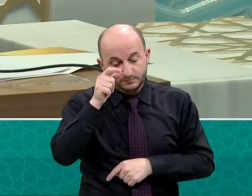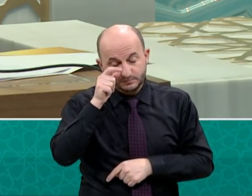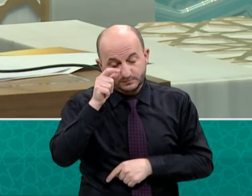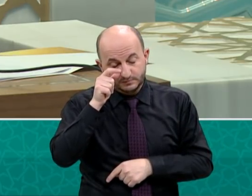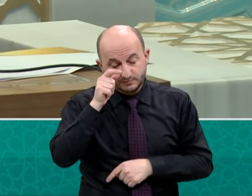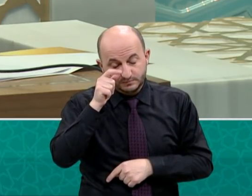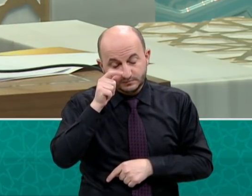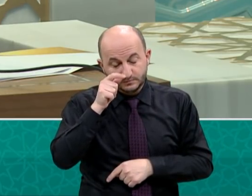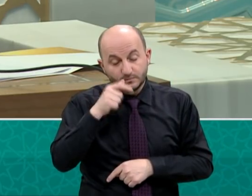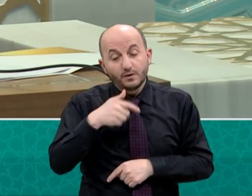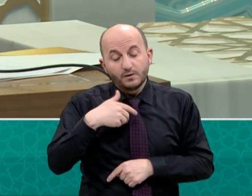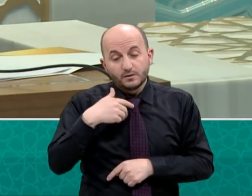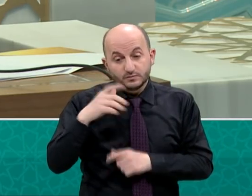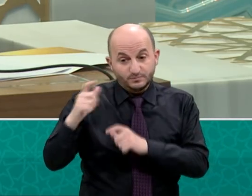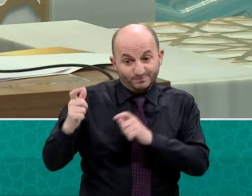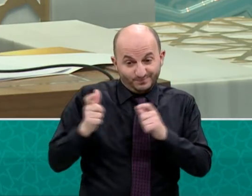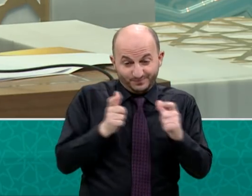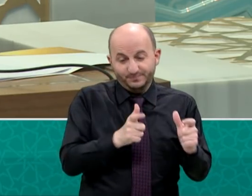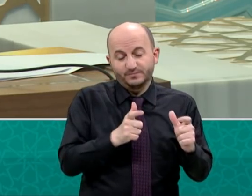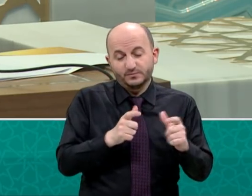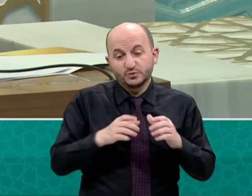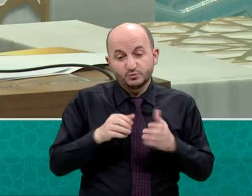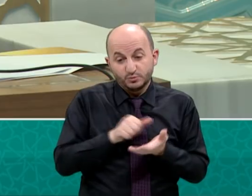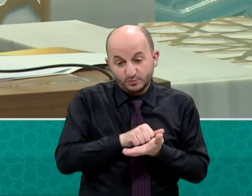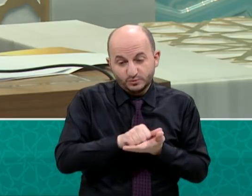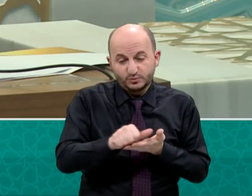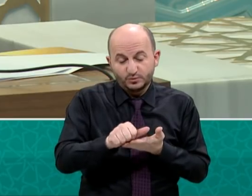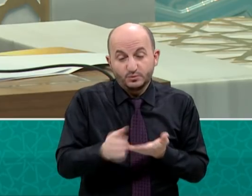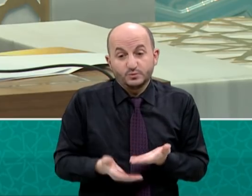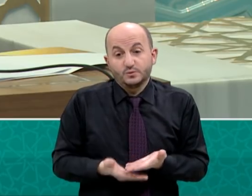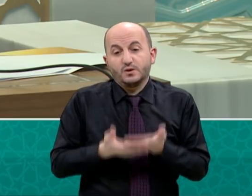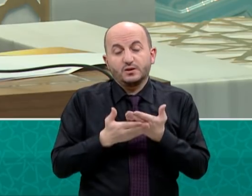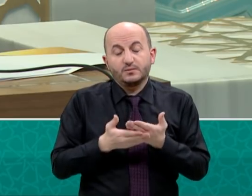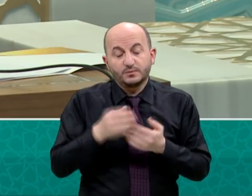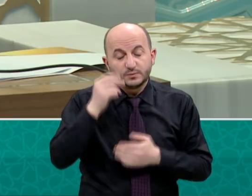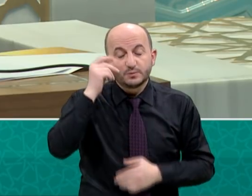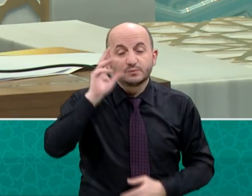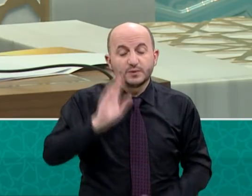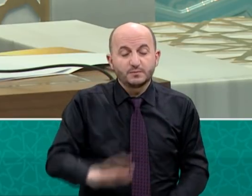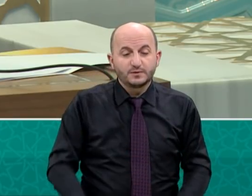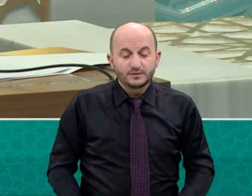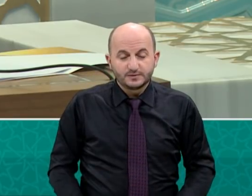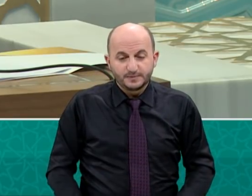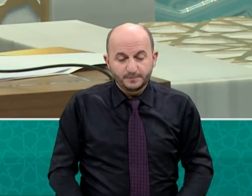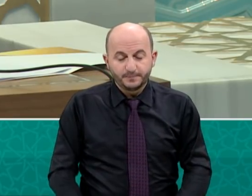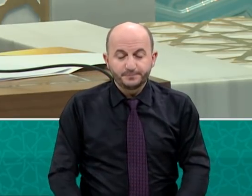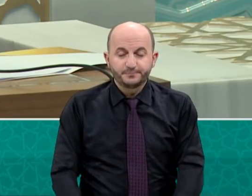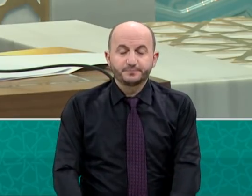hassasiyetlerimize de taşımak suretiyle o bütünlüğü sağlayabileceğimizi unutmamalıyız.